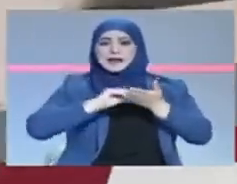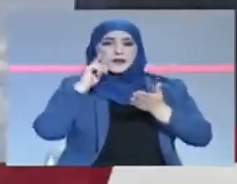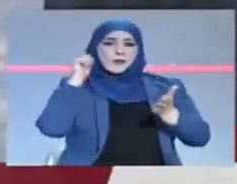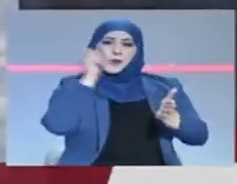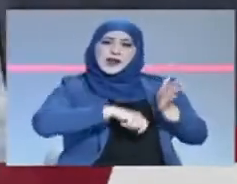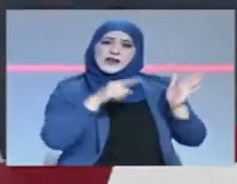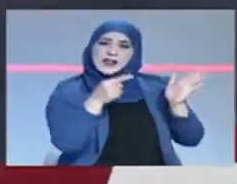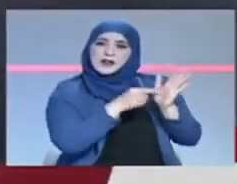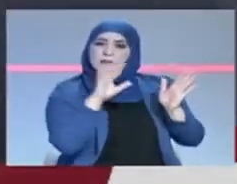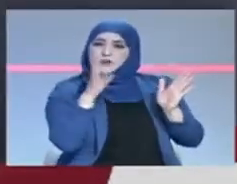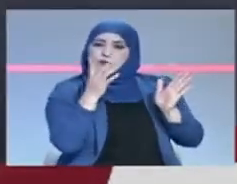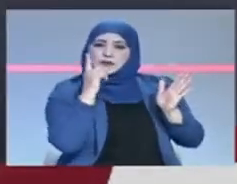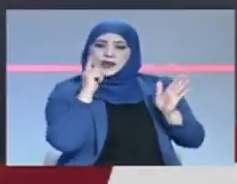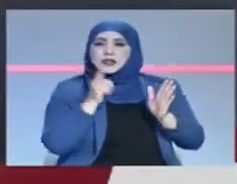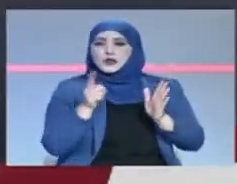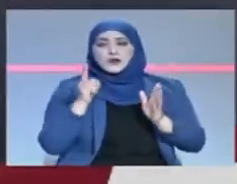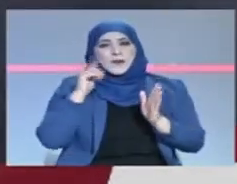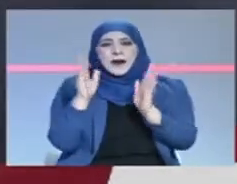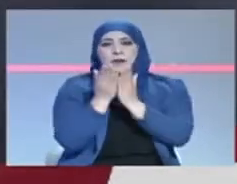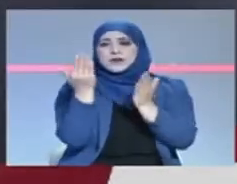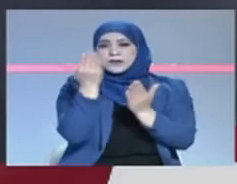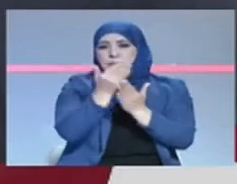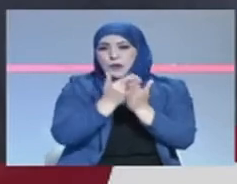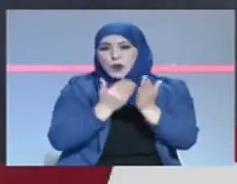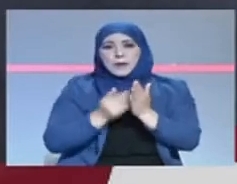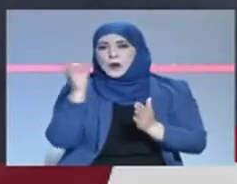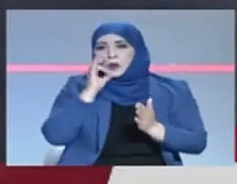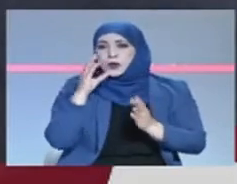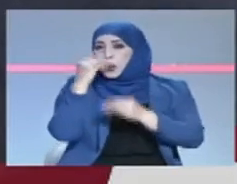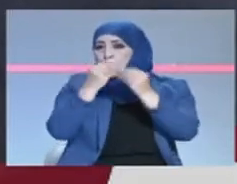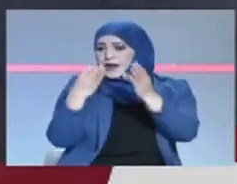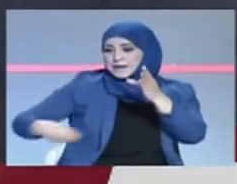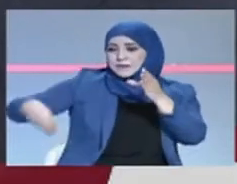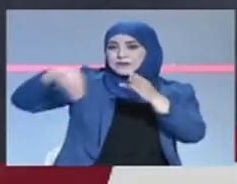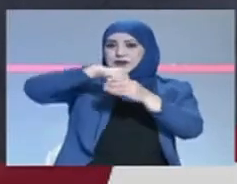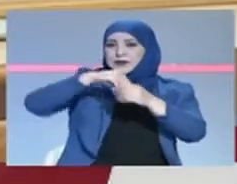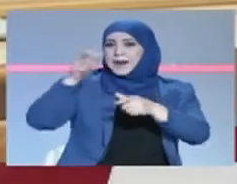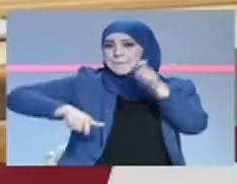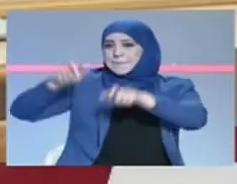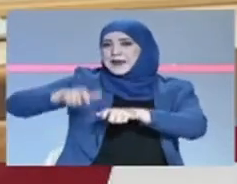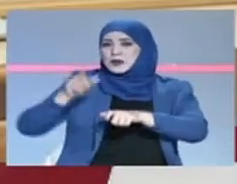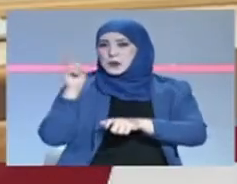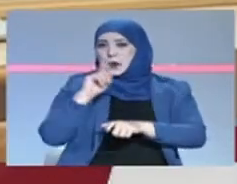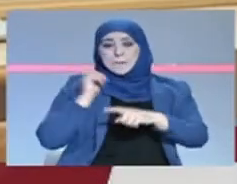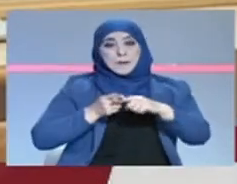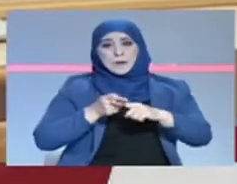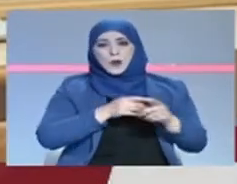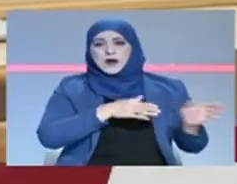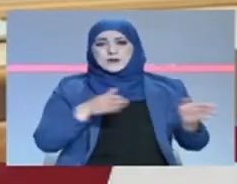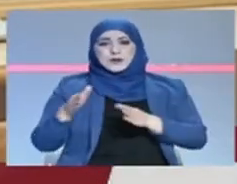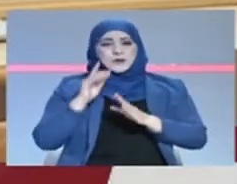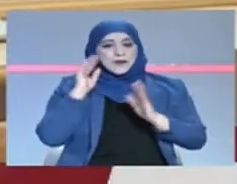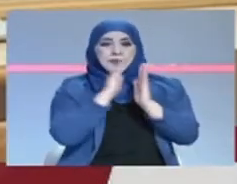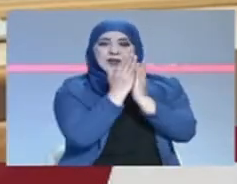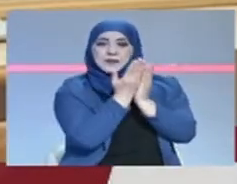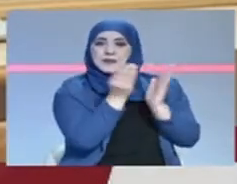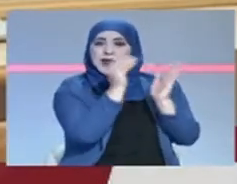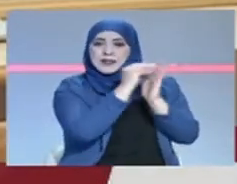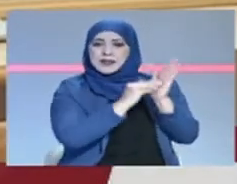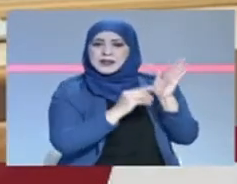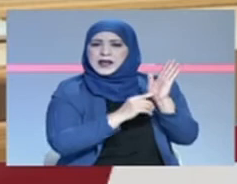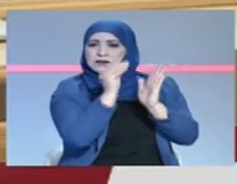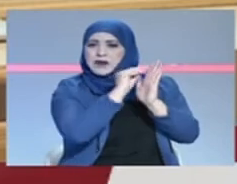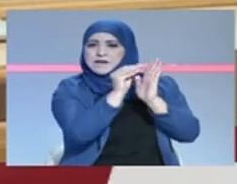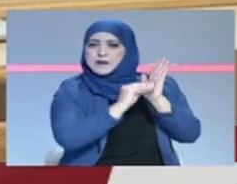أساسا سوء مسك وثائق سيارة أو نقل أشخاص غير مرخص بنقلهم، استظهار بدفتر وسيلة النقل غير مستوفي